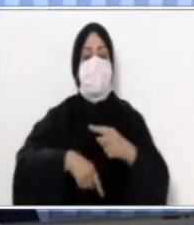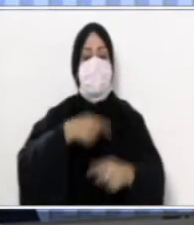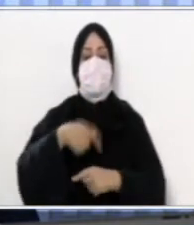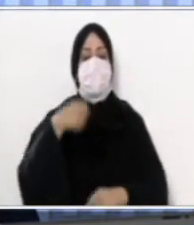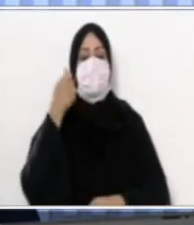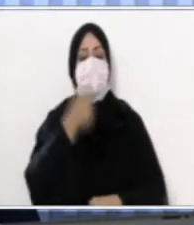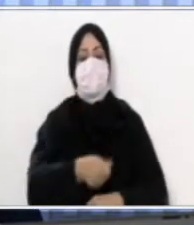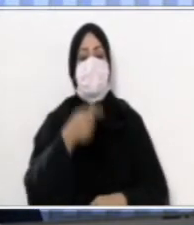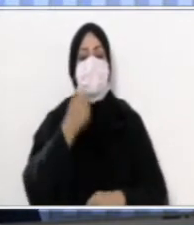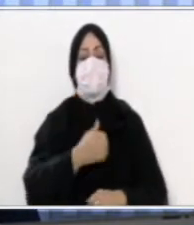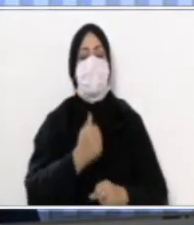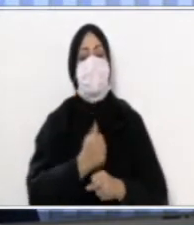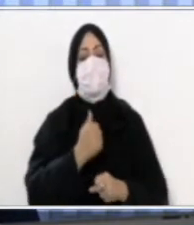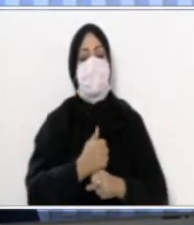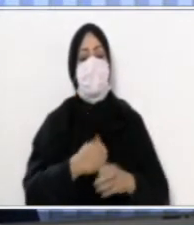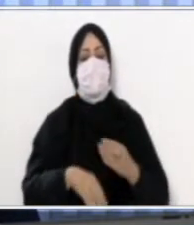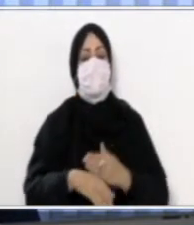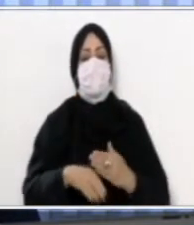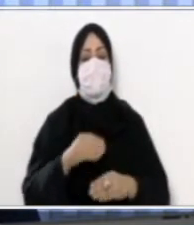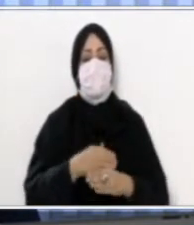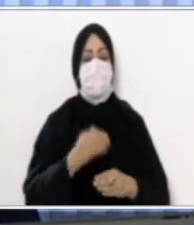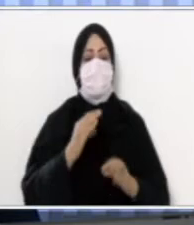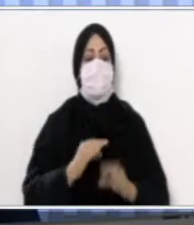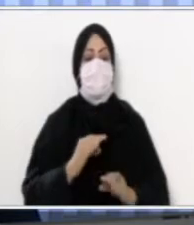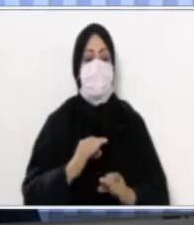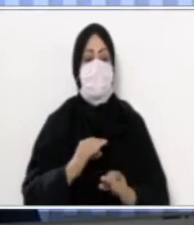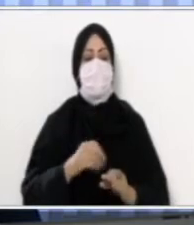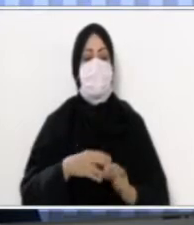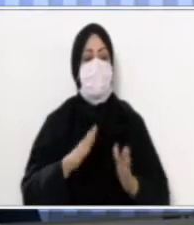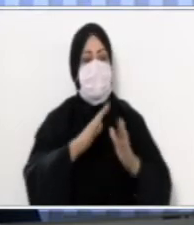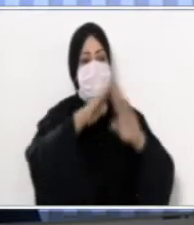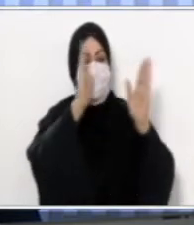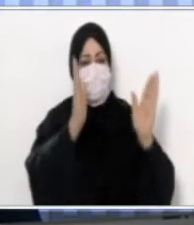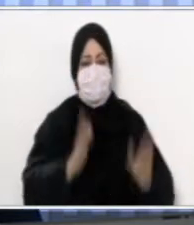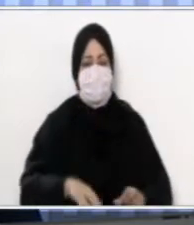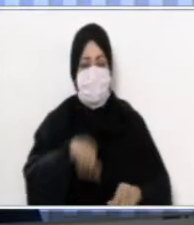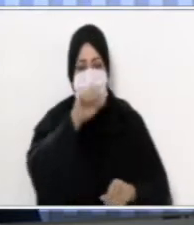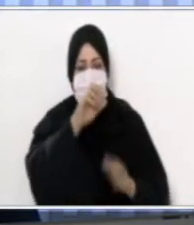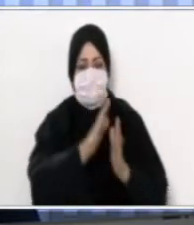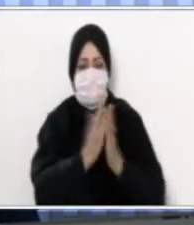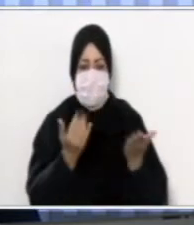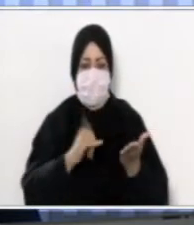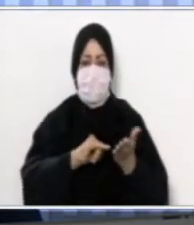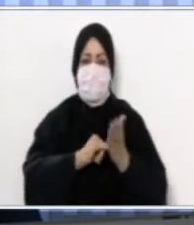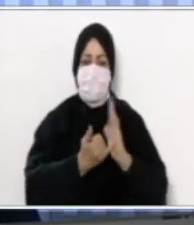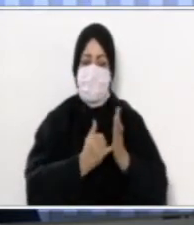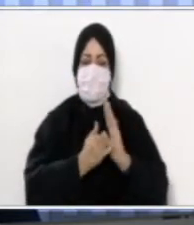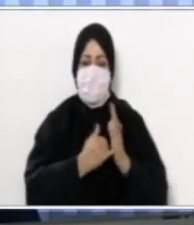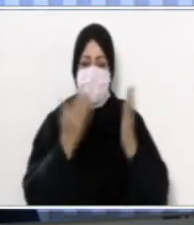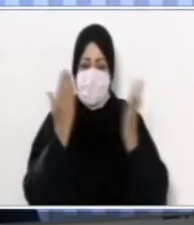زاوية قرآن أو معهد شرعي أو مثلا مكتبة يستفيد منها